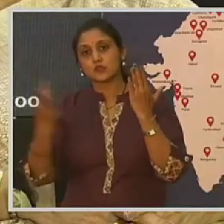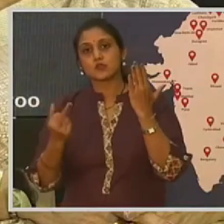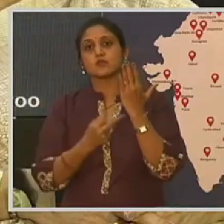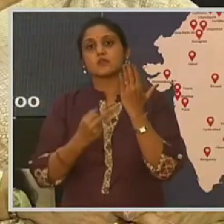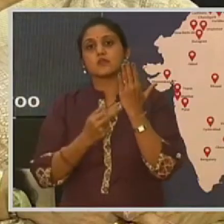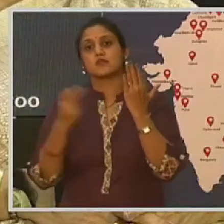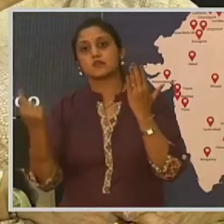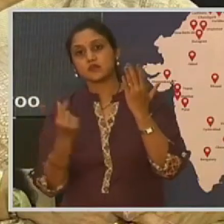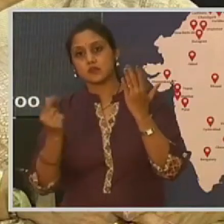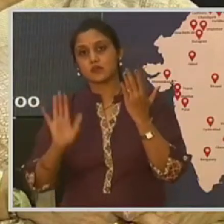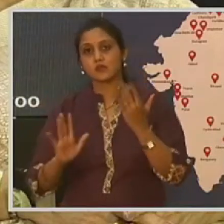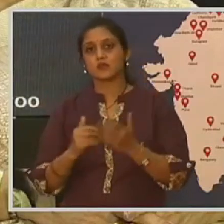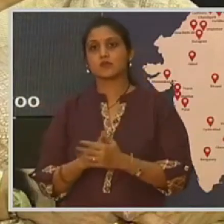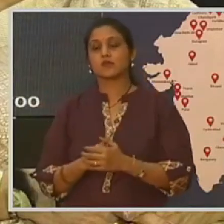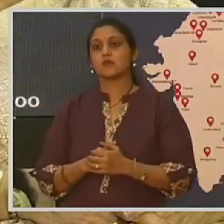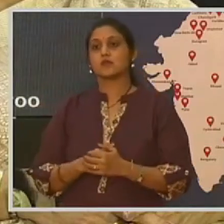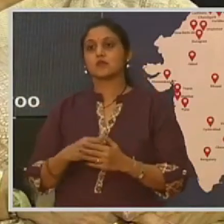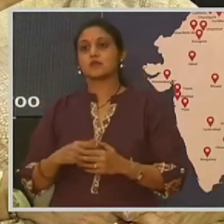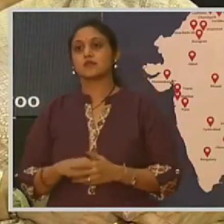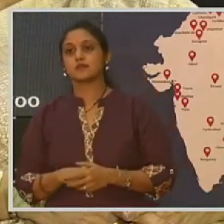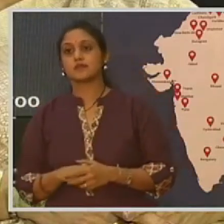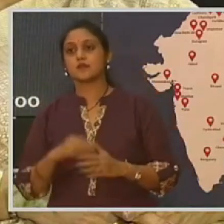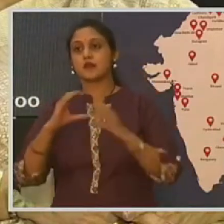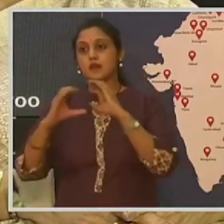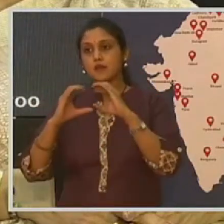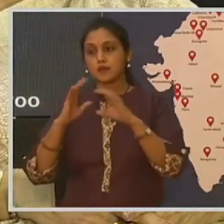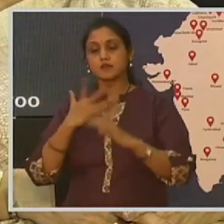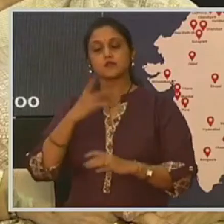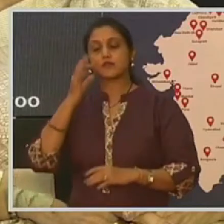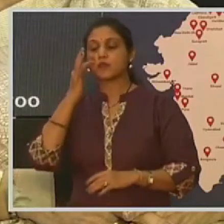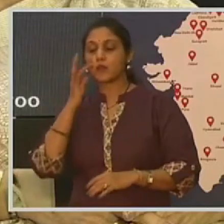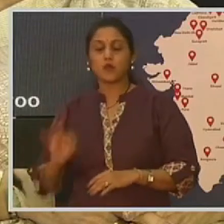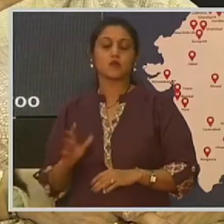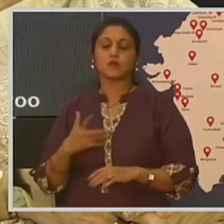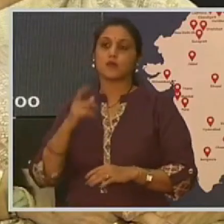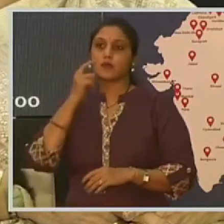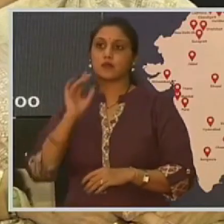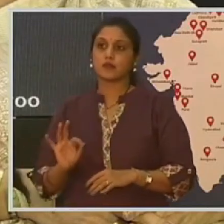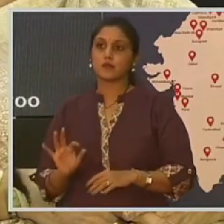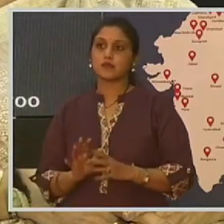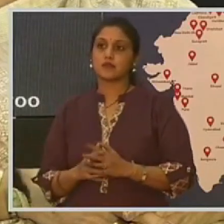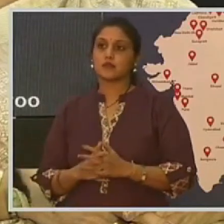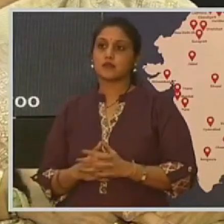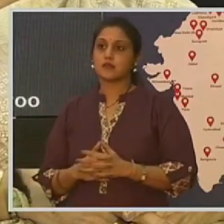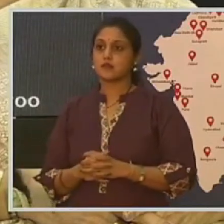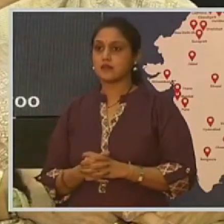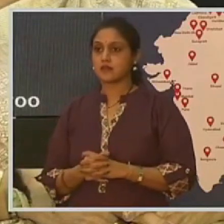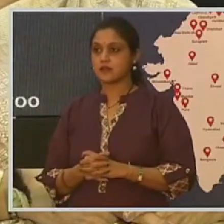अबाउट एक्सेसिबिलिटी, इसमें कम्युनिकेशन भी एक बहुत इम्पॉर्टेंट पार्ट आता है, जहाँ पे